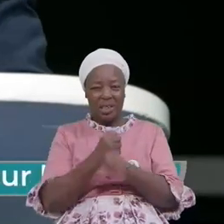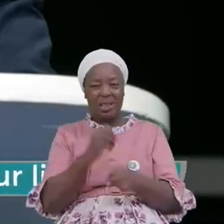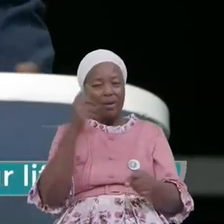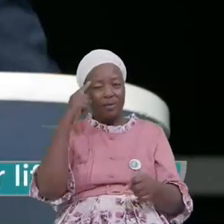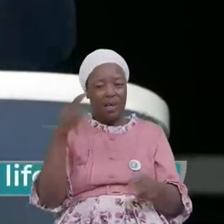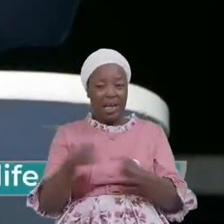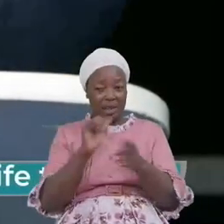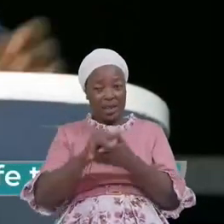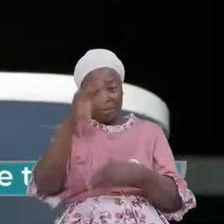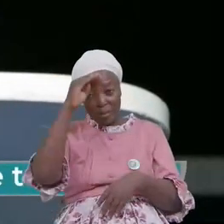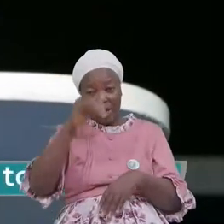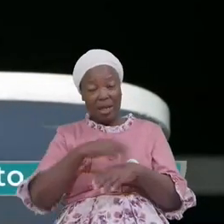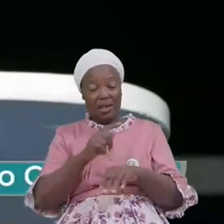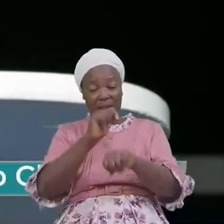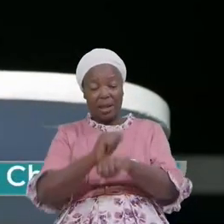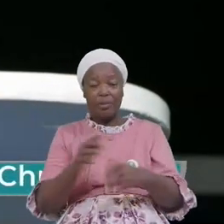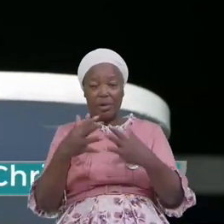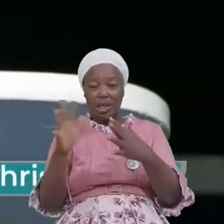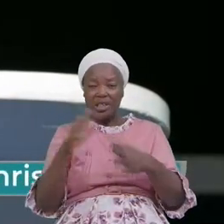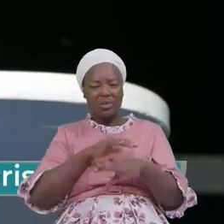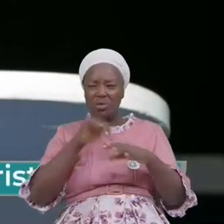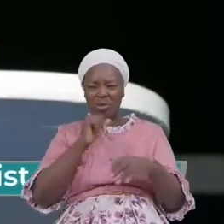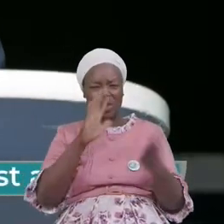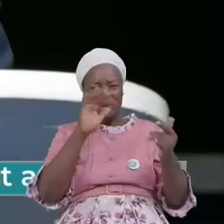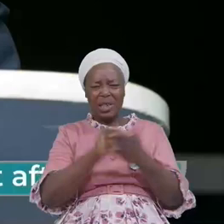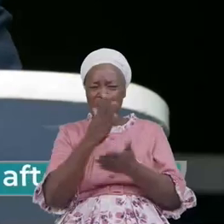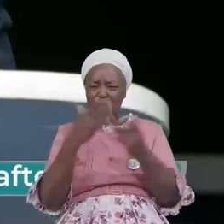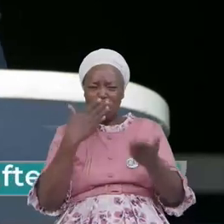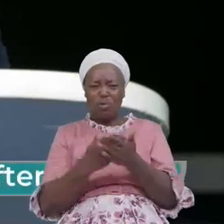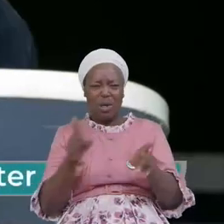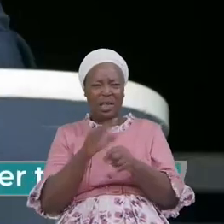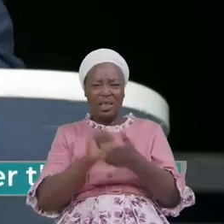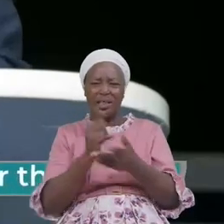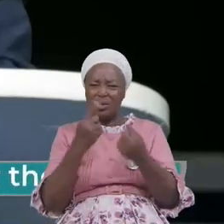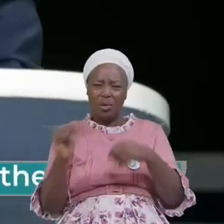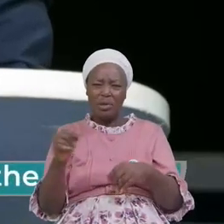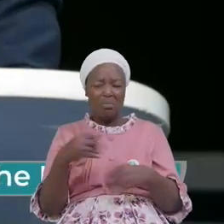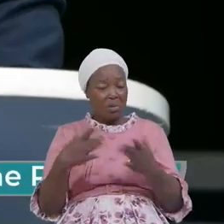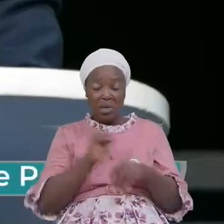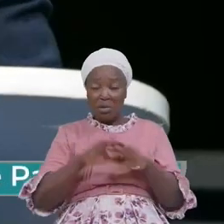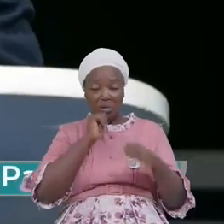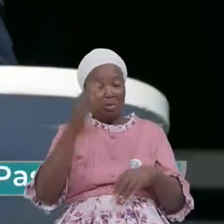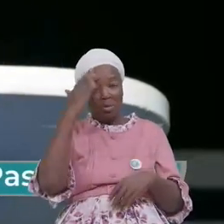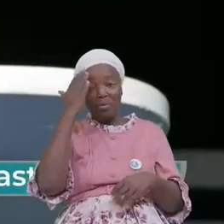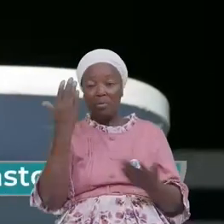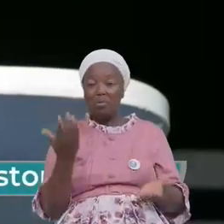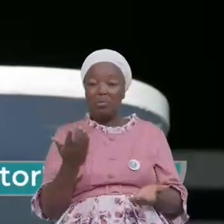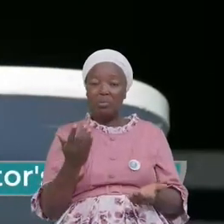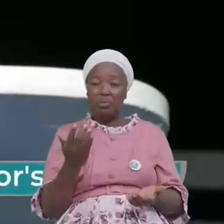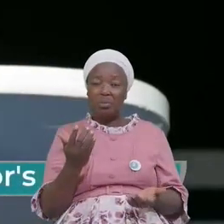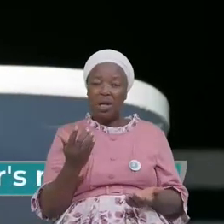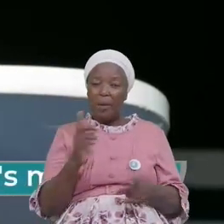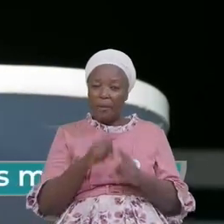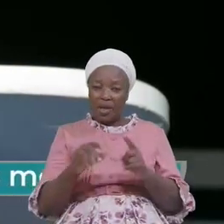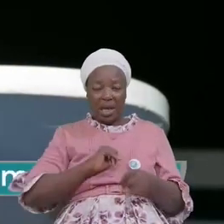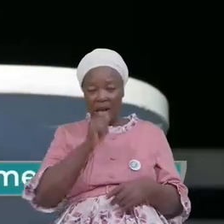temple. Il n'espérait même pas que quelque chose de bon allait venir. Peut-être même tu ne sais pas. Mais je te rassure